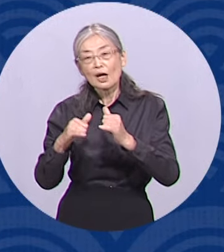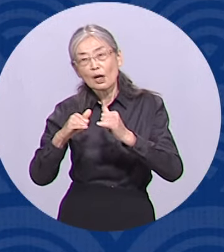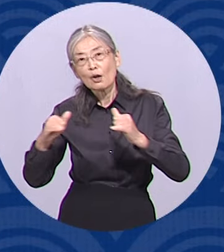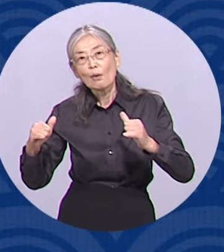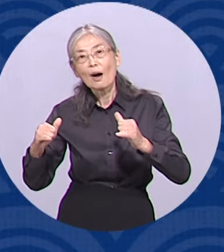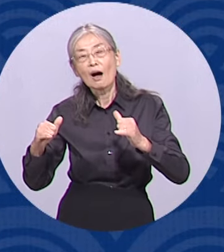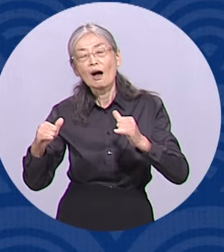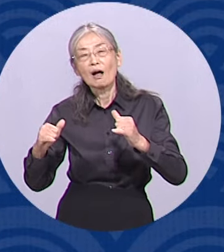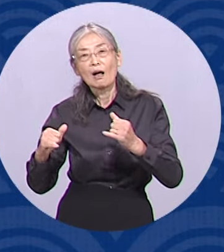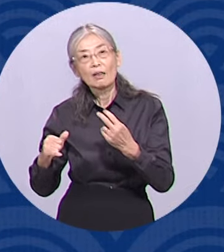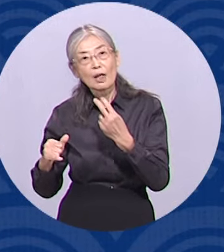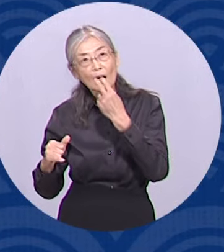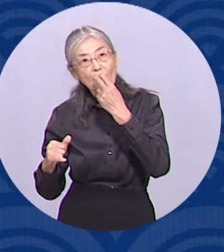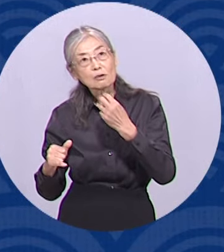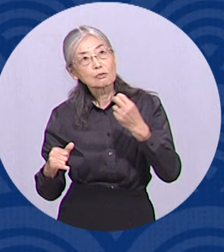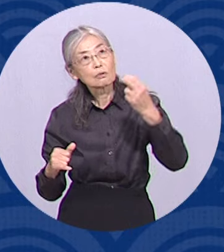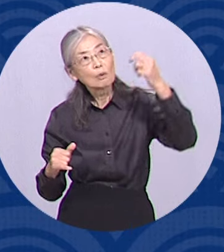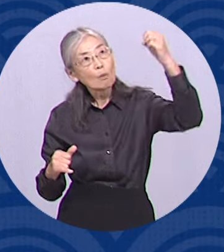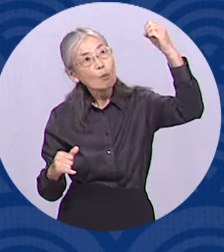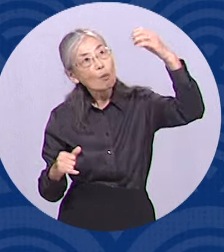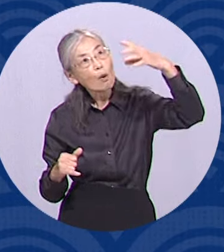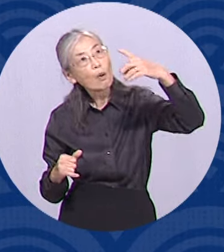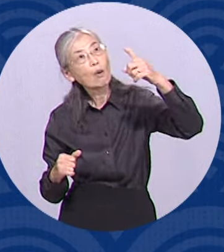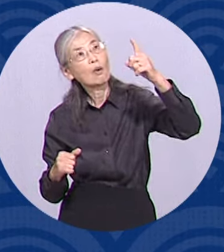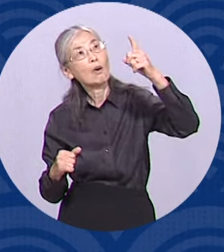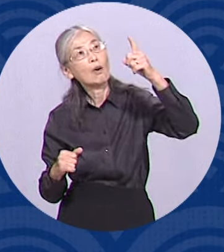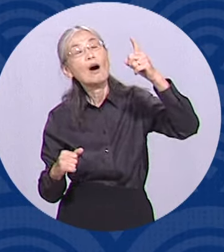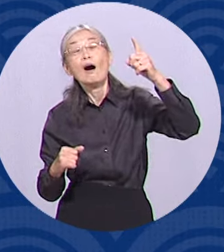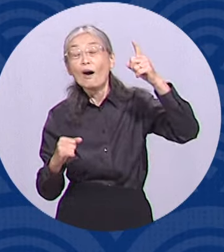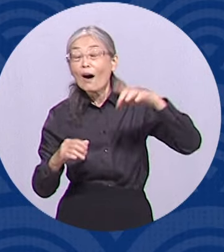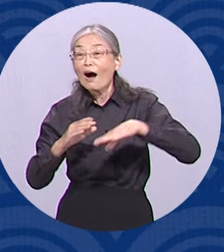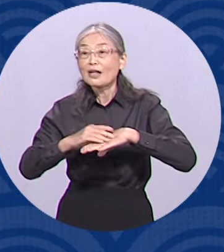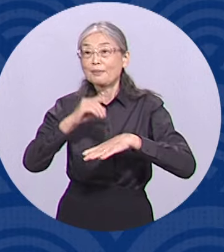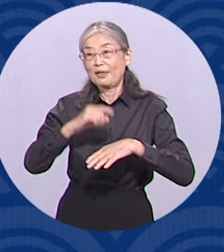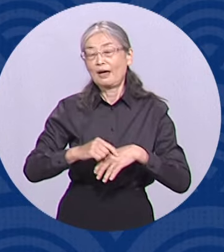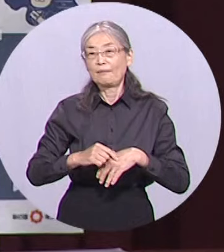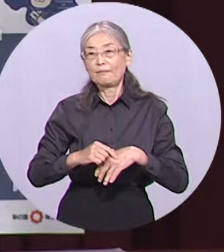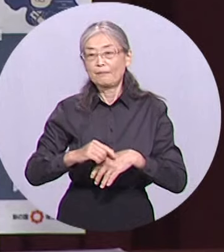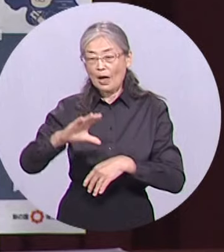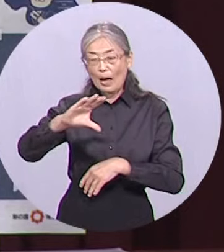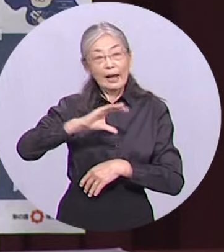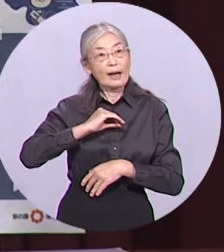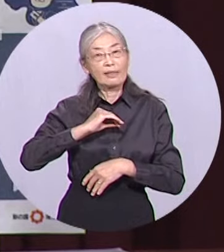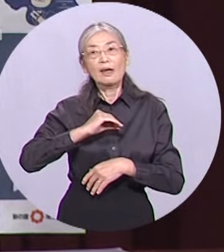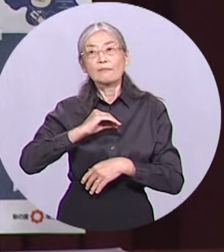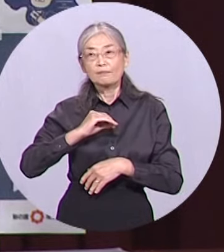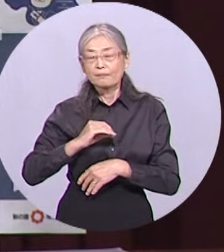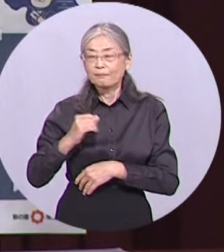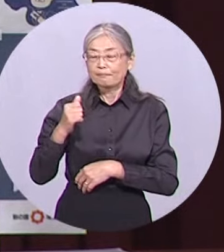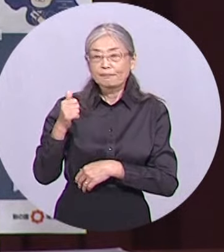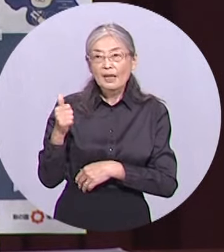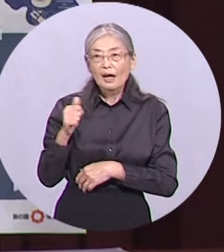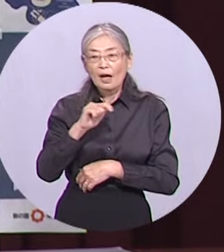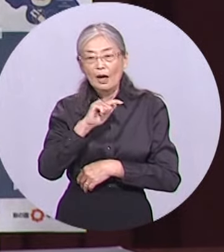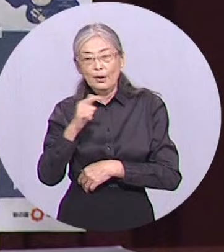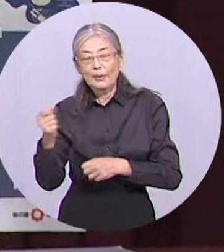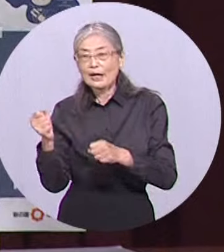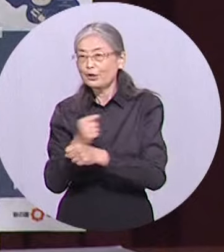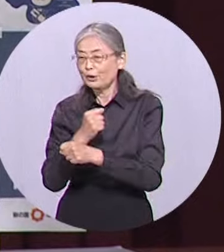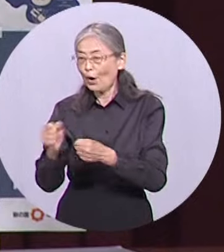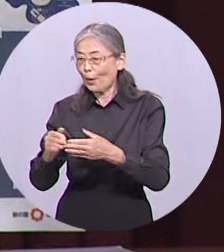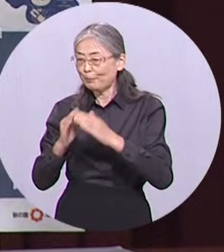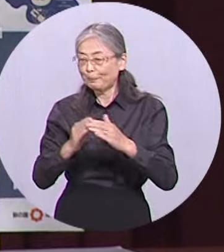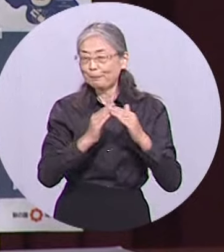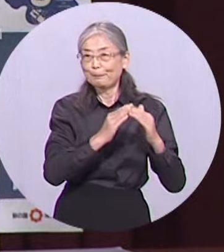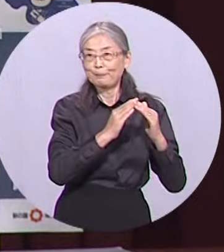ド広場で見たガス灯が初めての出会いになります。で、帰国してから渋沢をさまざまな事業の設立に